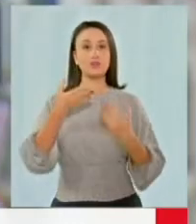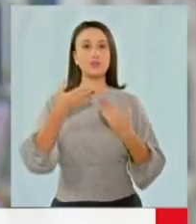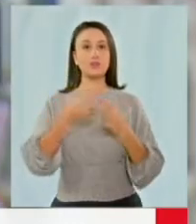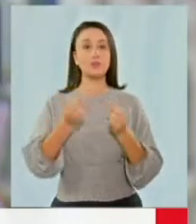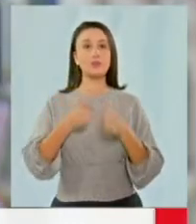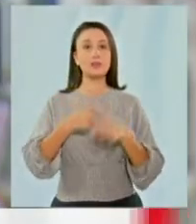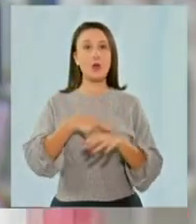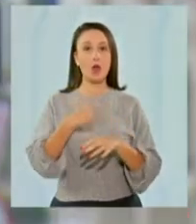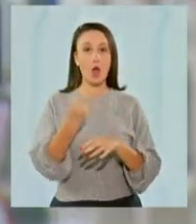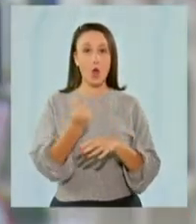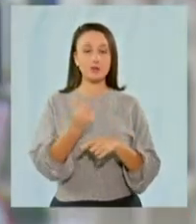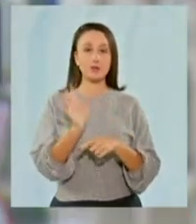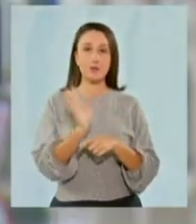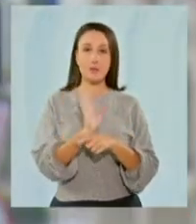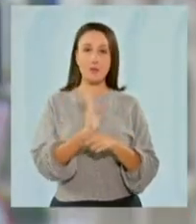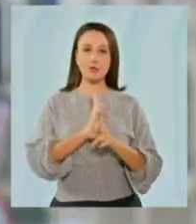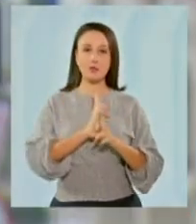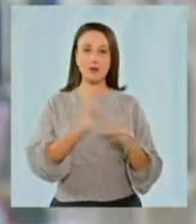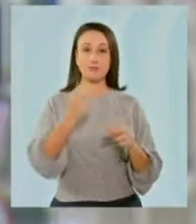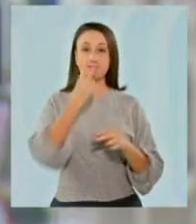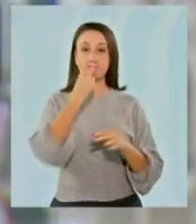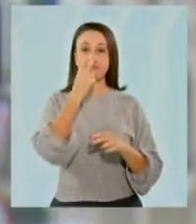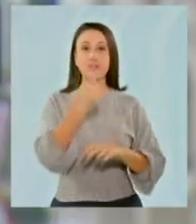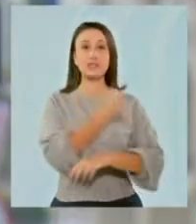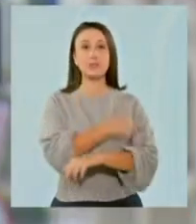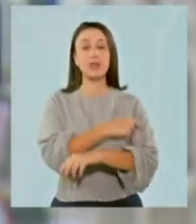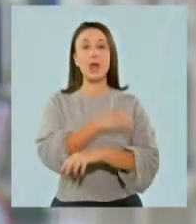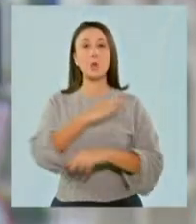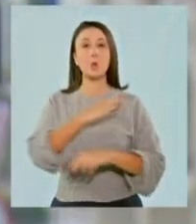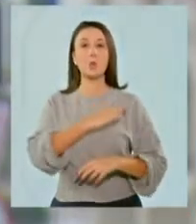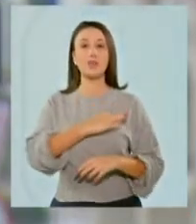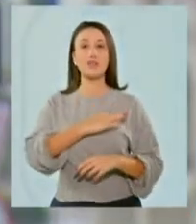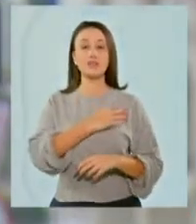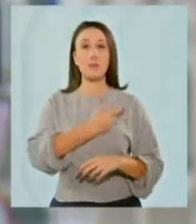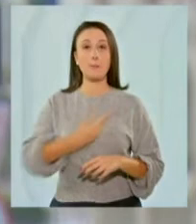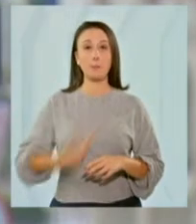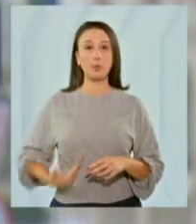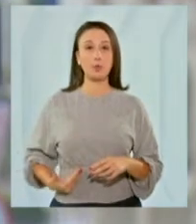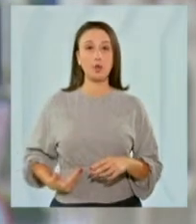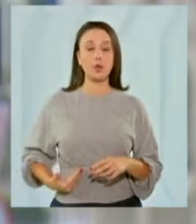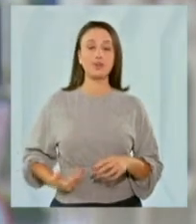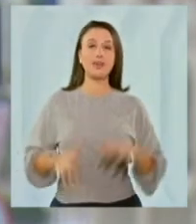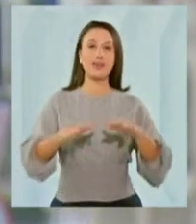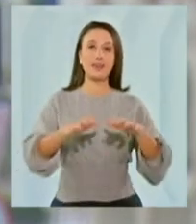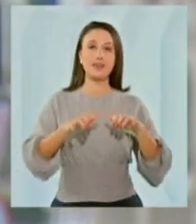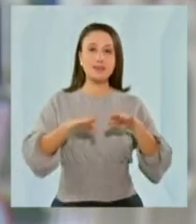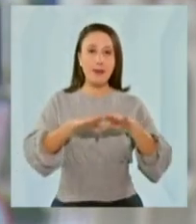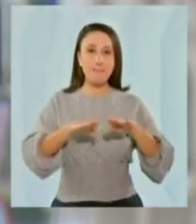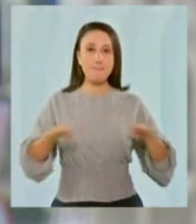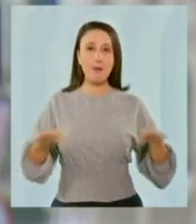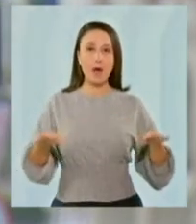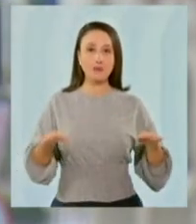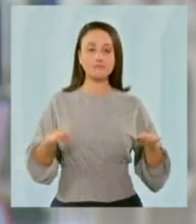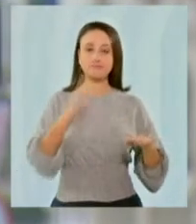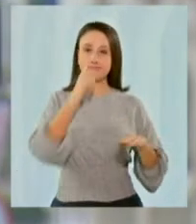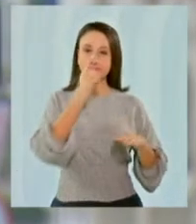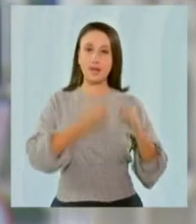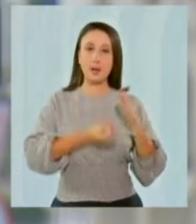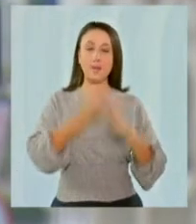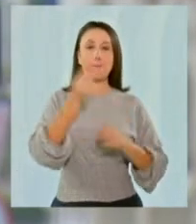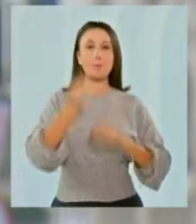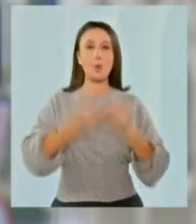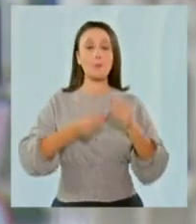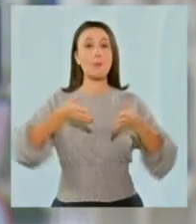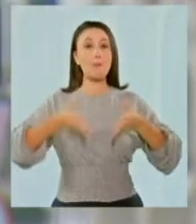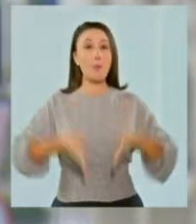Imagini cu adevărat dramatice au fost surprinse la Spitalul Universitar din București. Pe lângă criza de paturi au apărut probleme și la morgă,